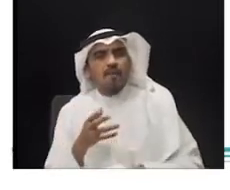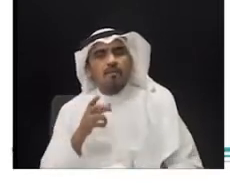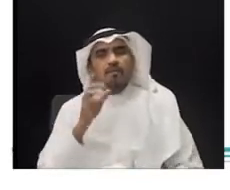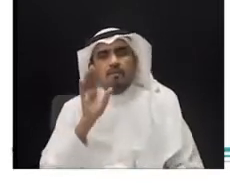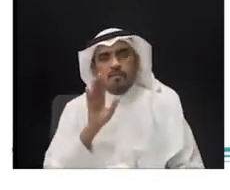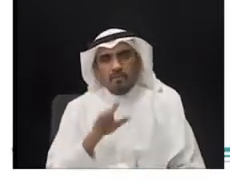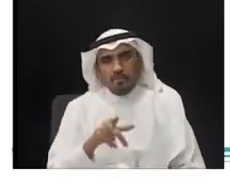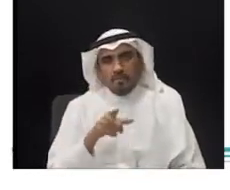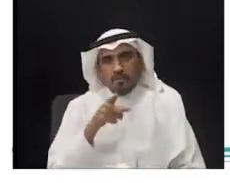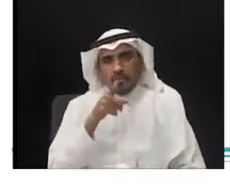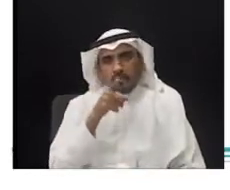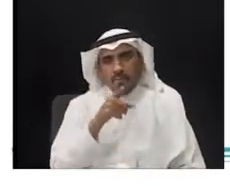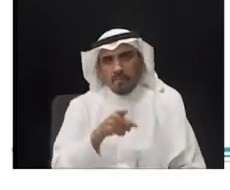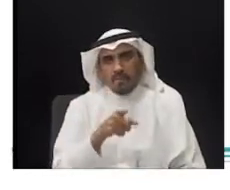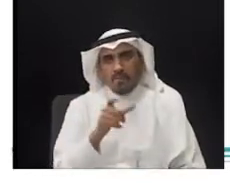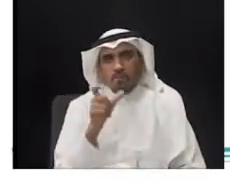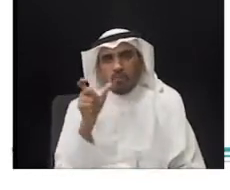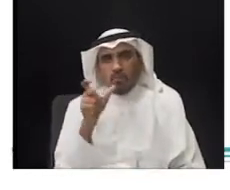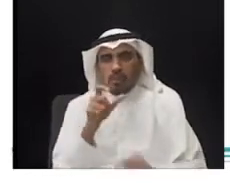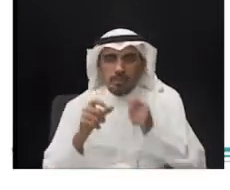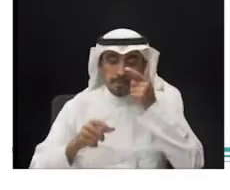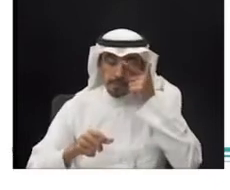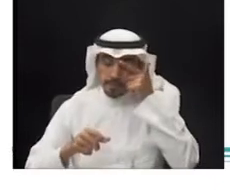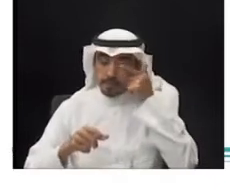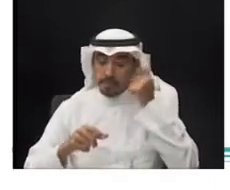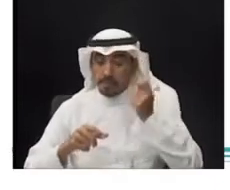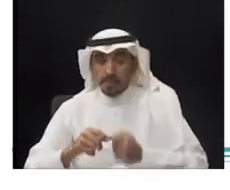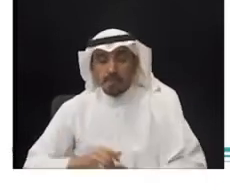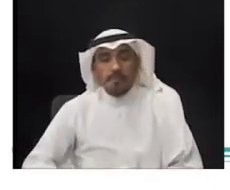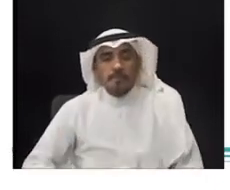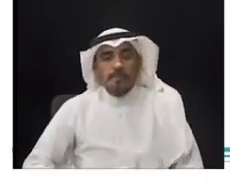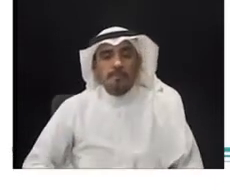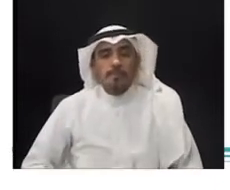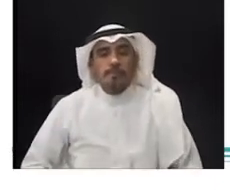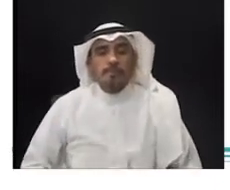وكيف جاءت في هذه الجمل.